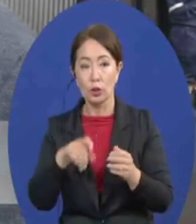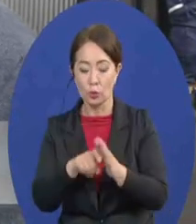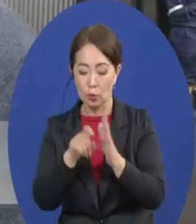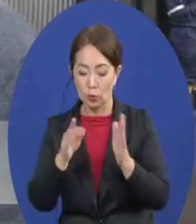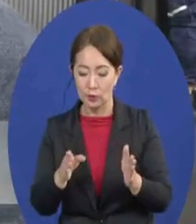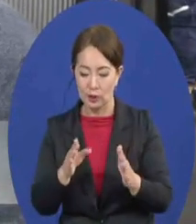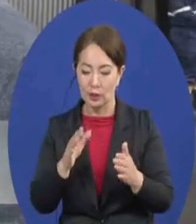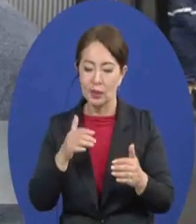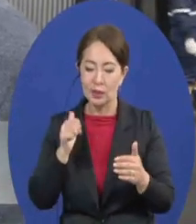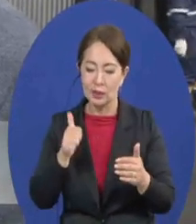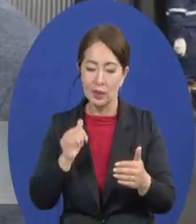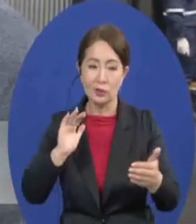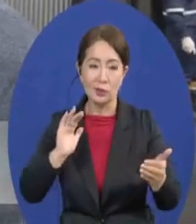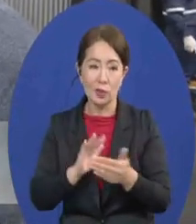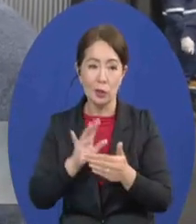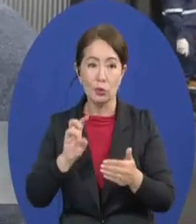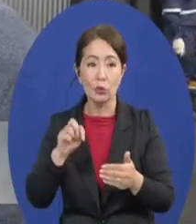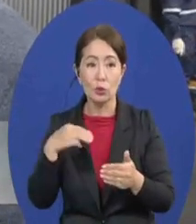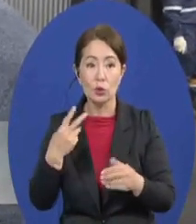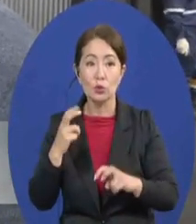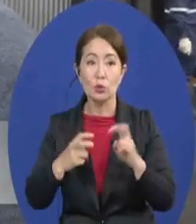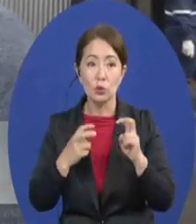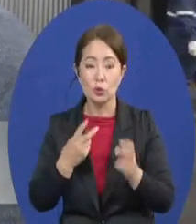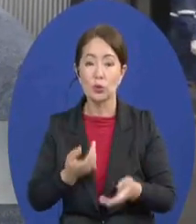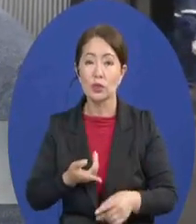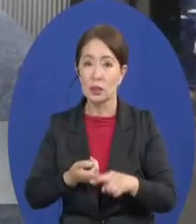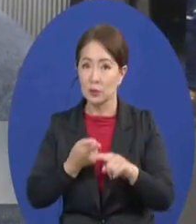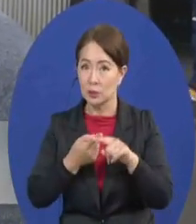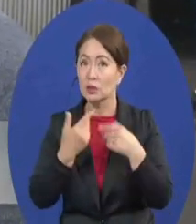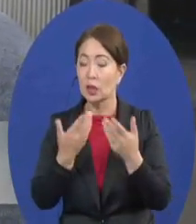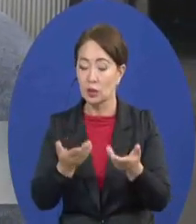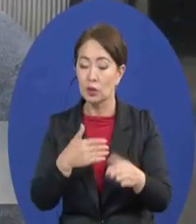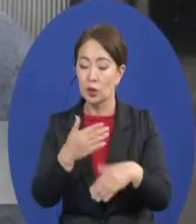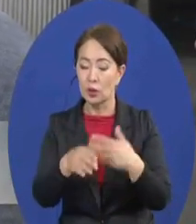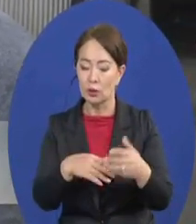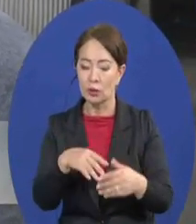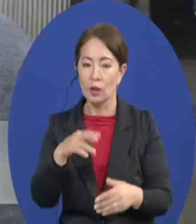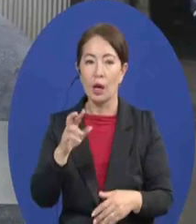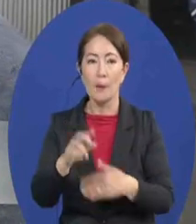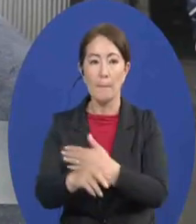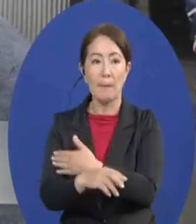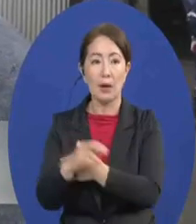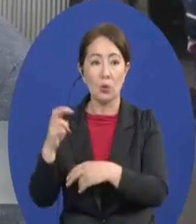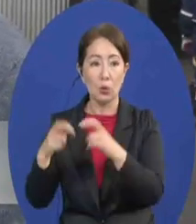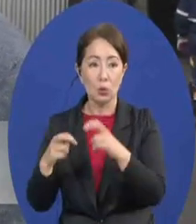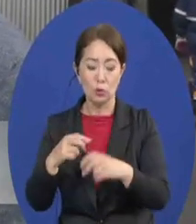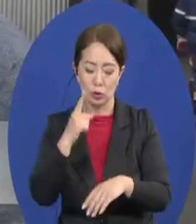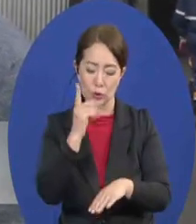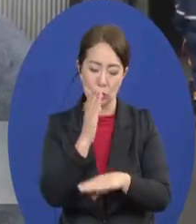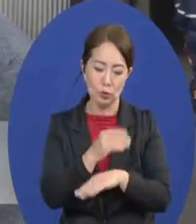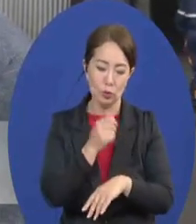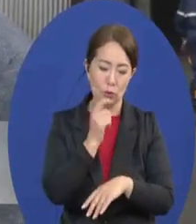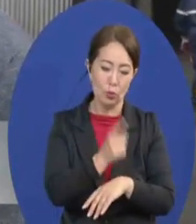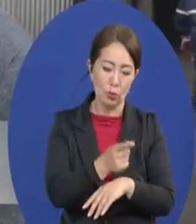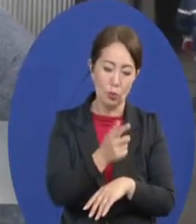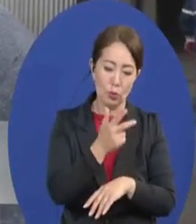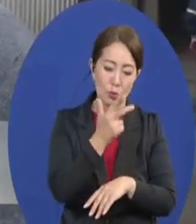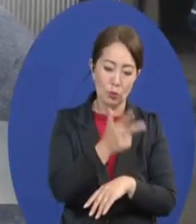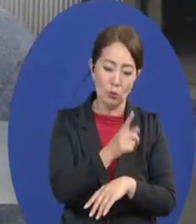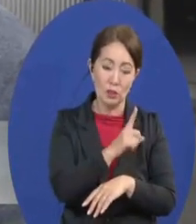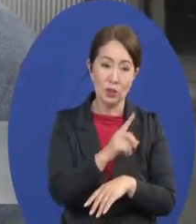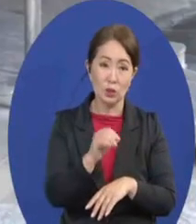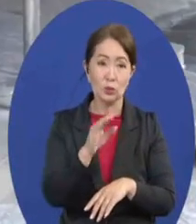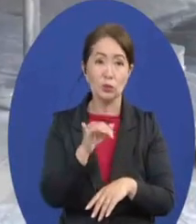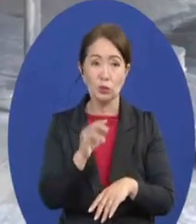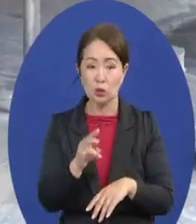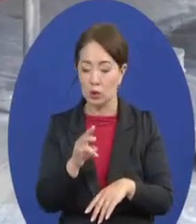одоо сайжруулсан шахмал төсний үйлдвэрлэлийн хэмжээгээр нэмэгдээд явна. Ер нь зөвхөн баруун үйлдвэр бол хоногт 3100 тонн сайжруулсан шахмал төс